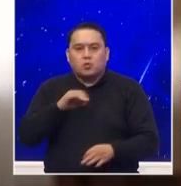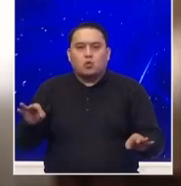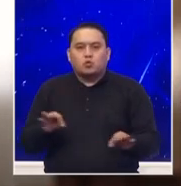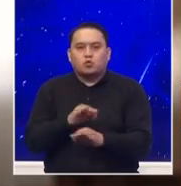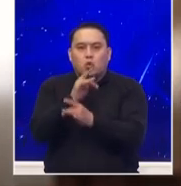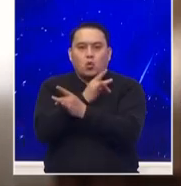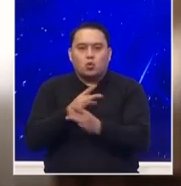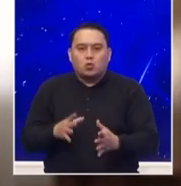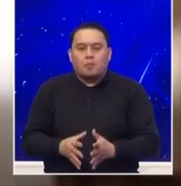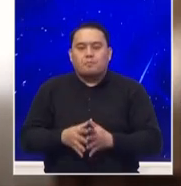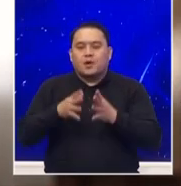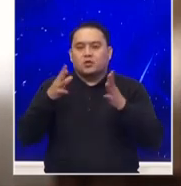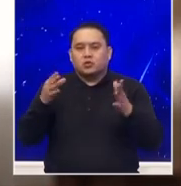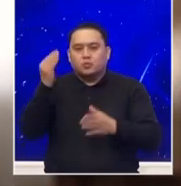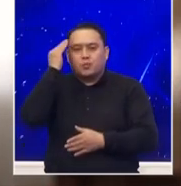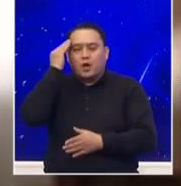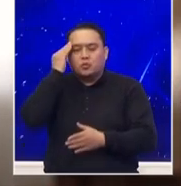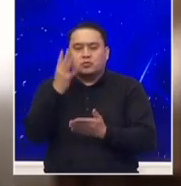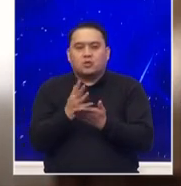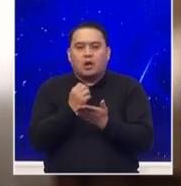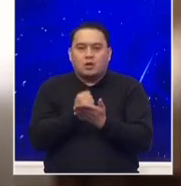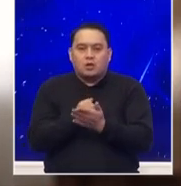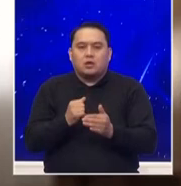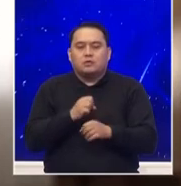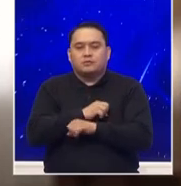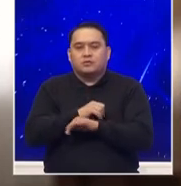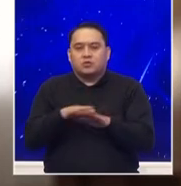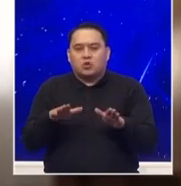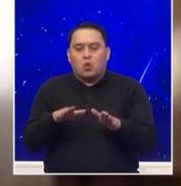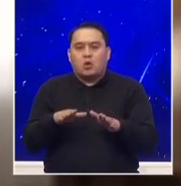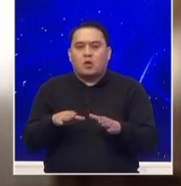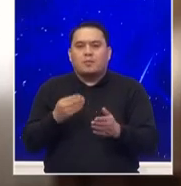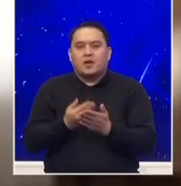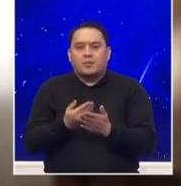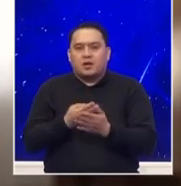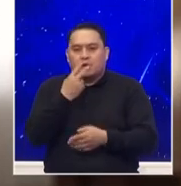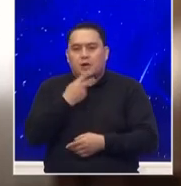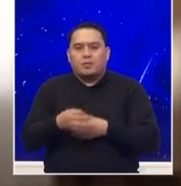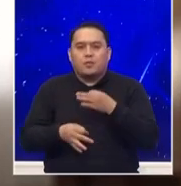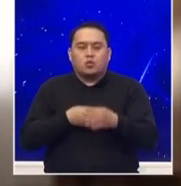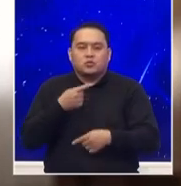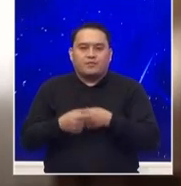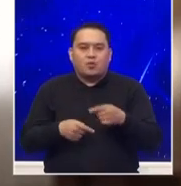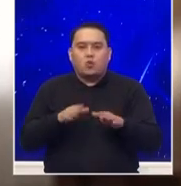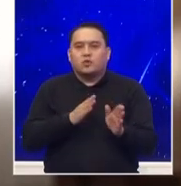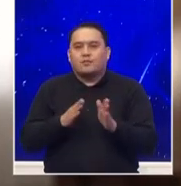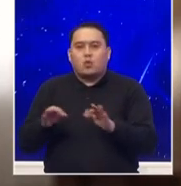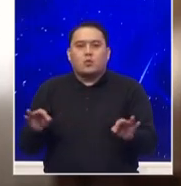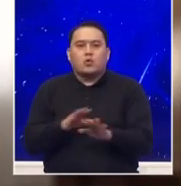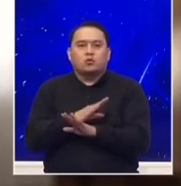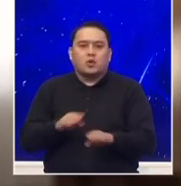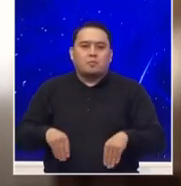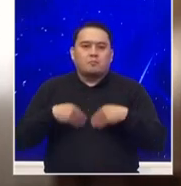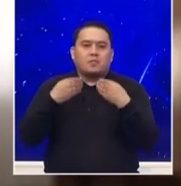культуру очень велик. Именно они способствовали сохранению и распространению бессмертных образцов традиционного музыкального искусства. Певцы передают